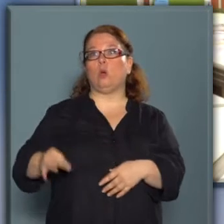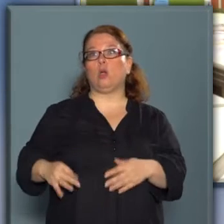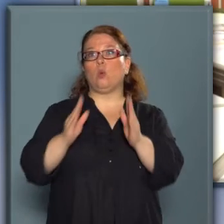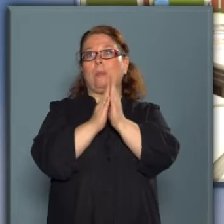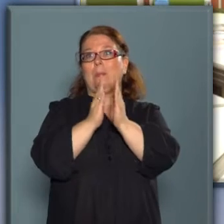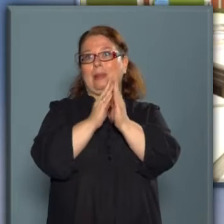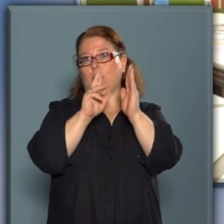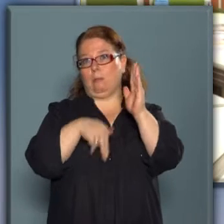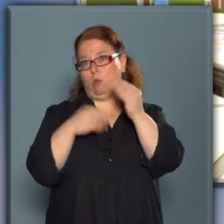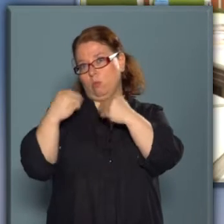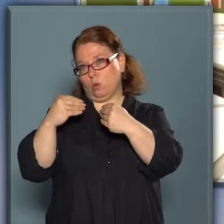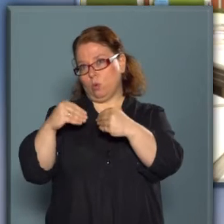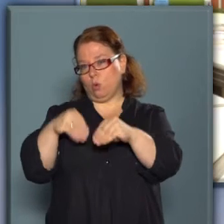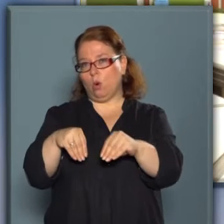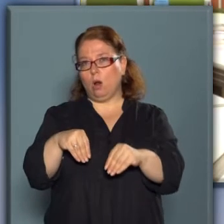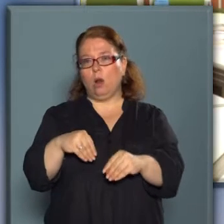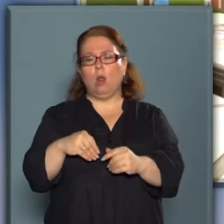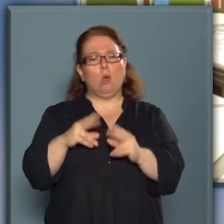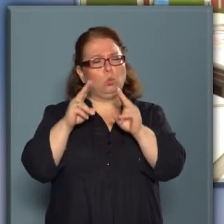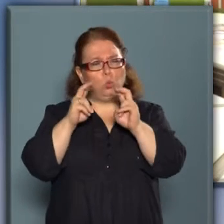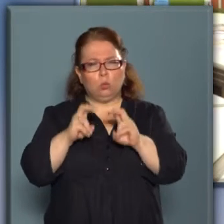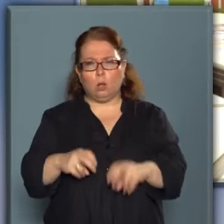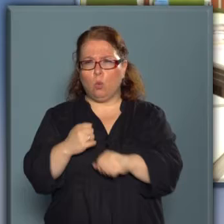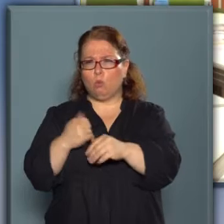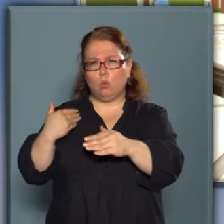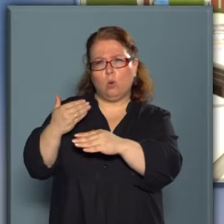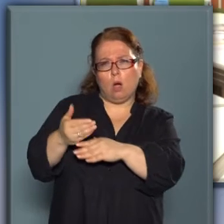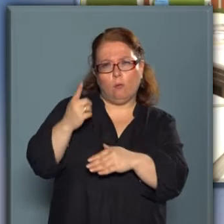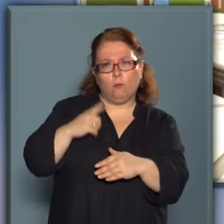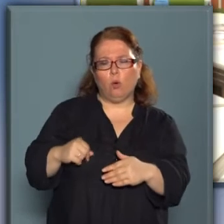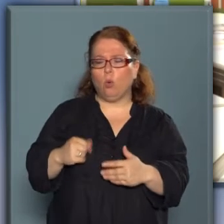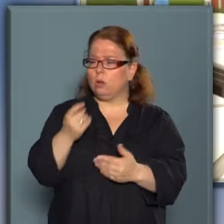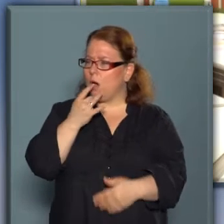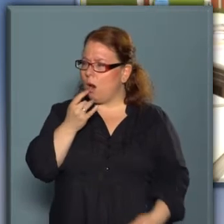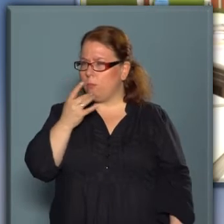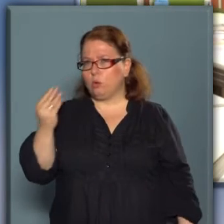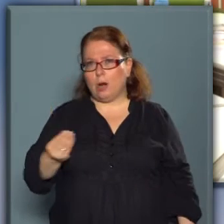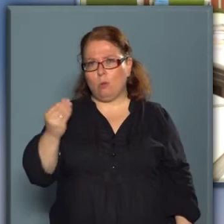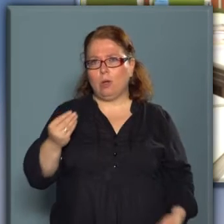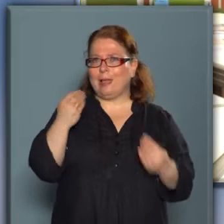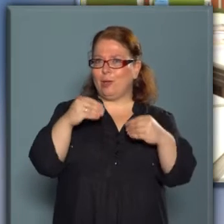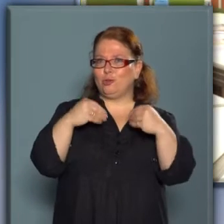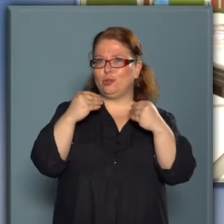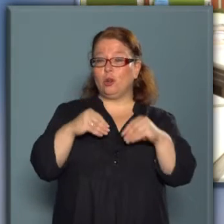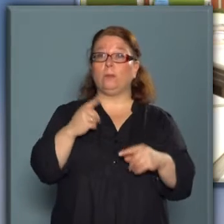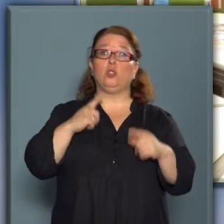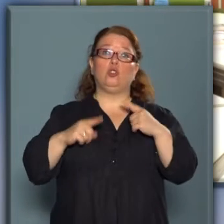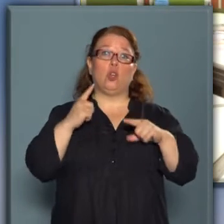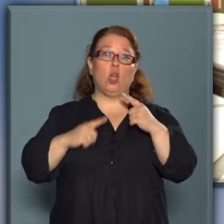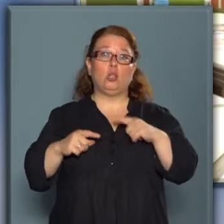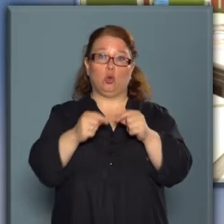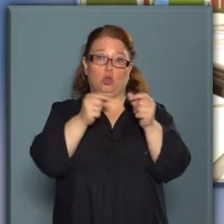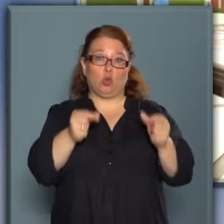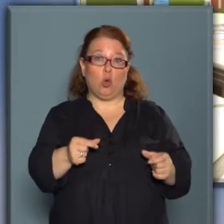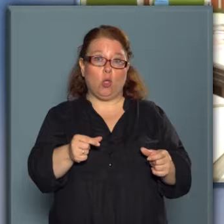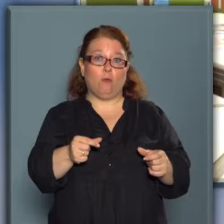plébánia templomról. Kitartó kutató munkával nagyon alapos előadást tartott, sajnos a